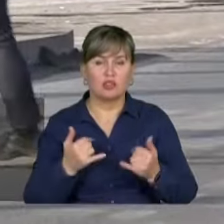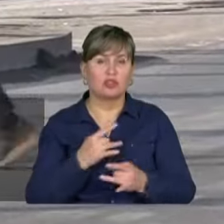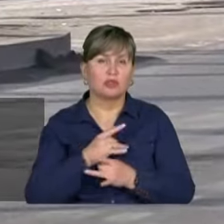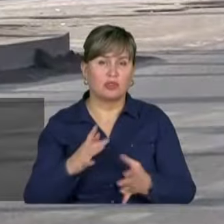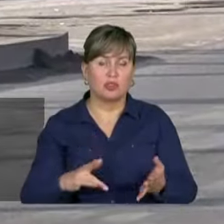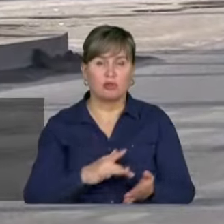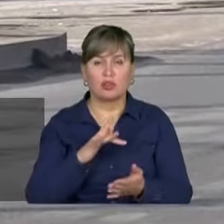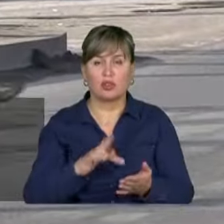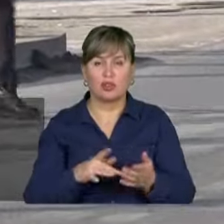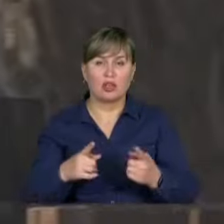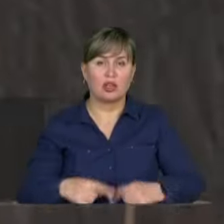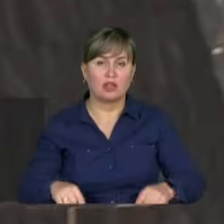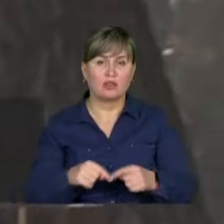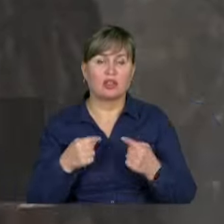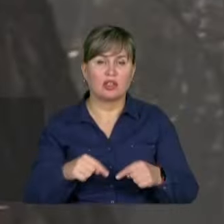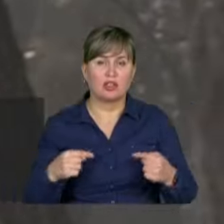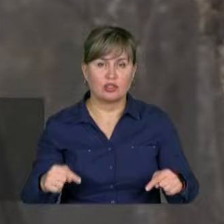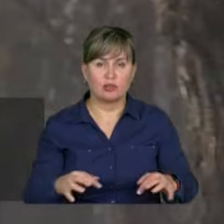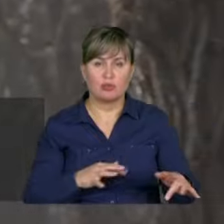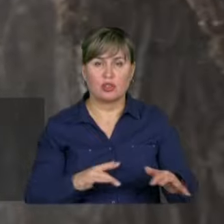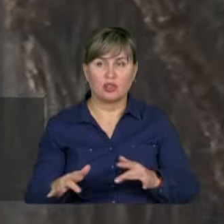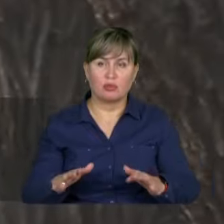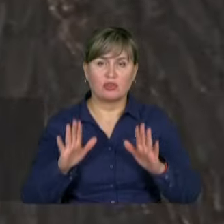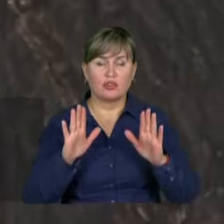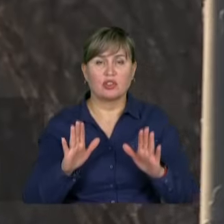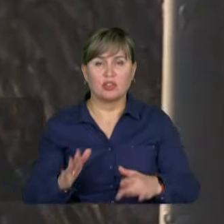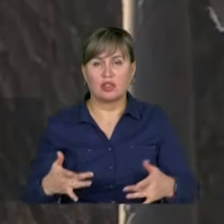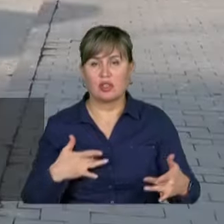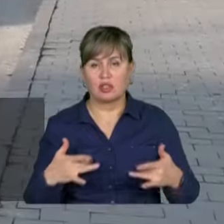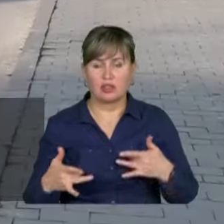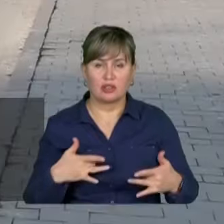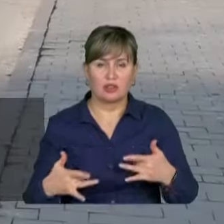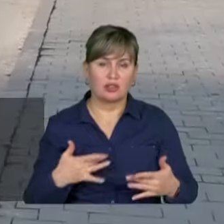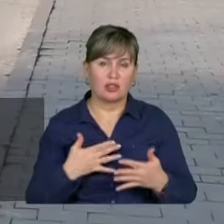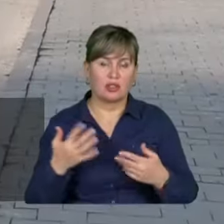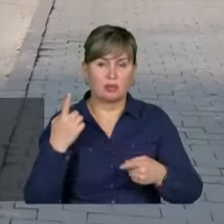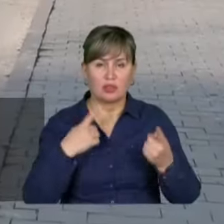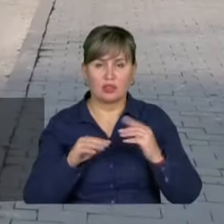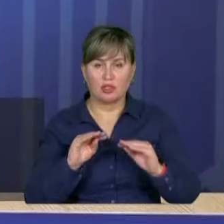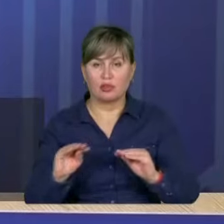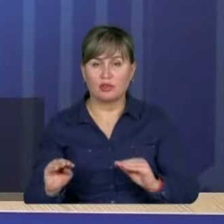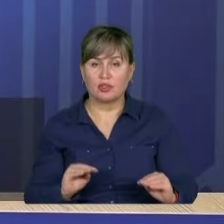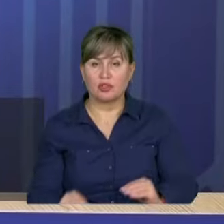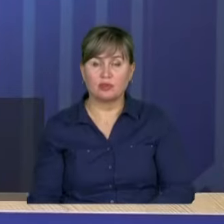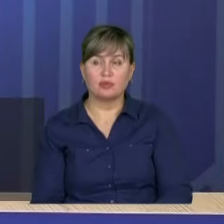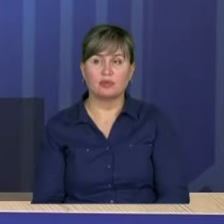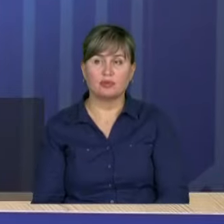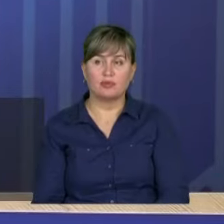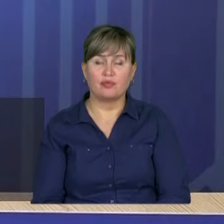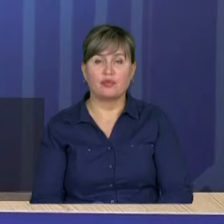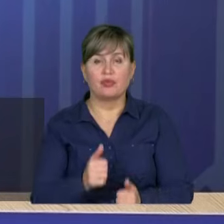в мегаполисе организованы различные мероприятия – выставки, концерты, театральные постановки.